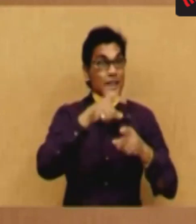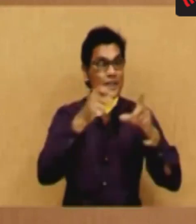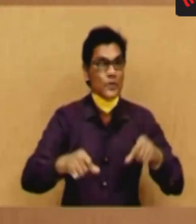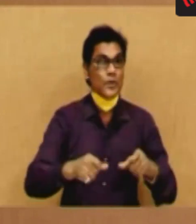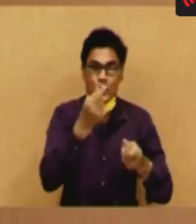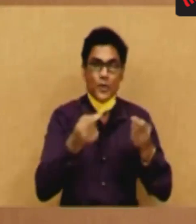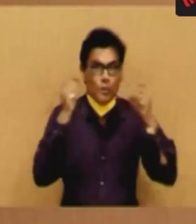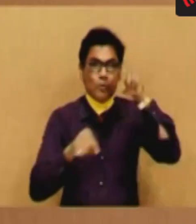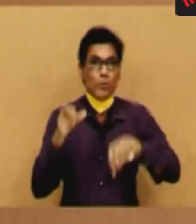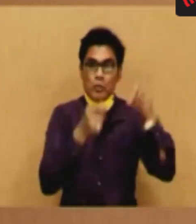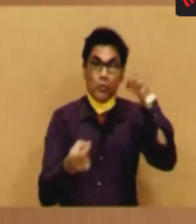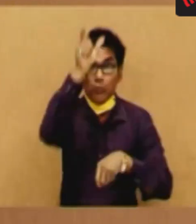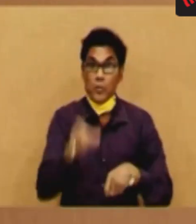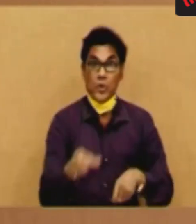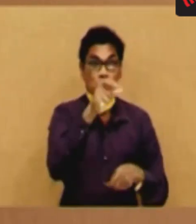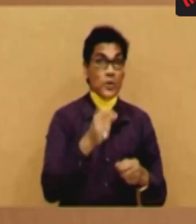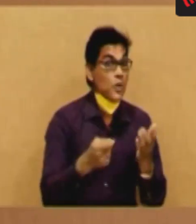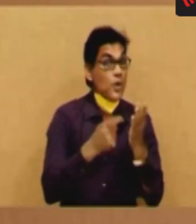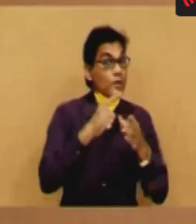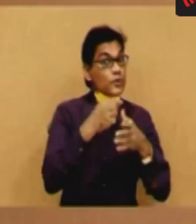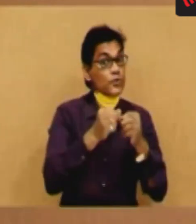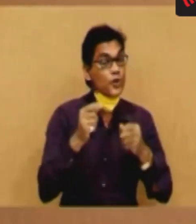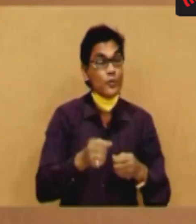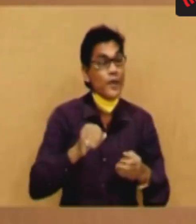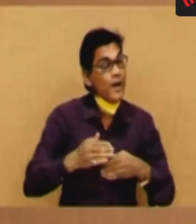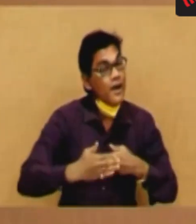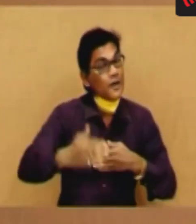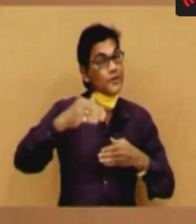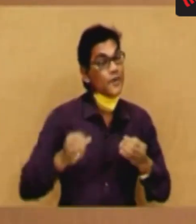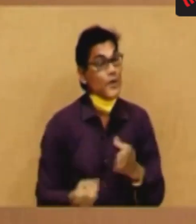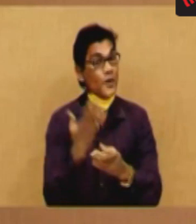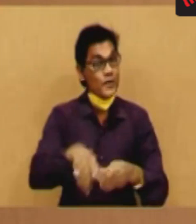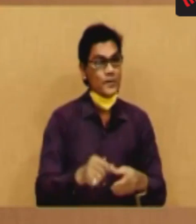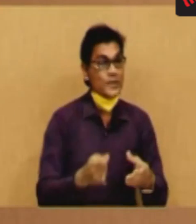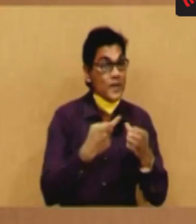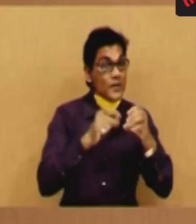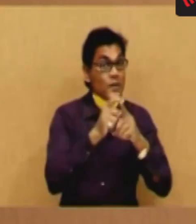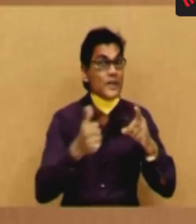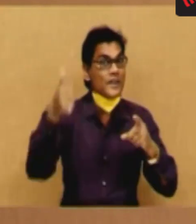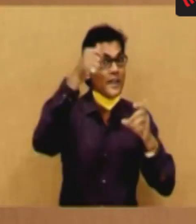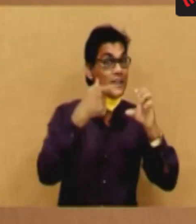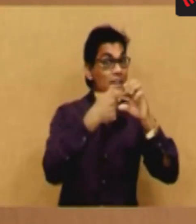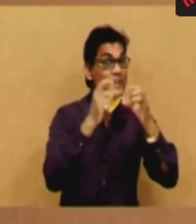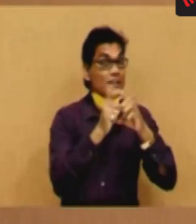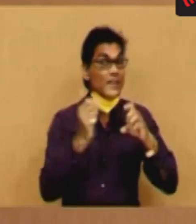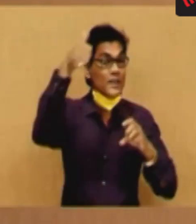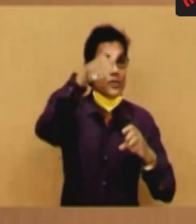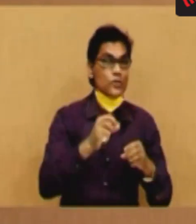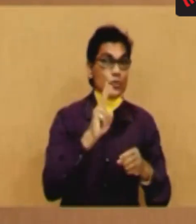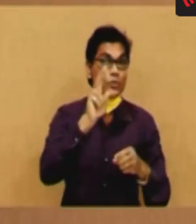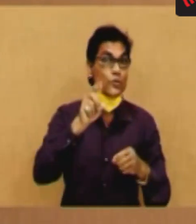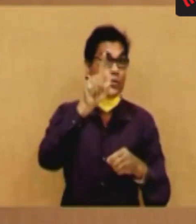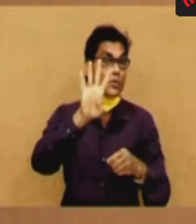रे वैज्ञानिक हिसाब रे तांकर कर्मजीवन आरंभ करी सेठारे एग्जीक्यूटिव डायरेक्टर मध्य थिले। 2014